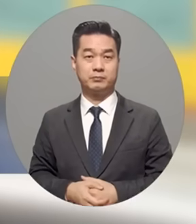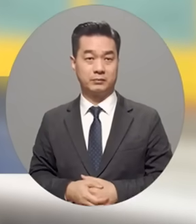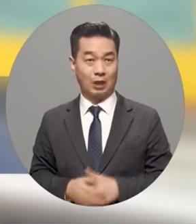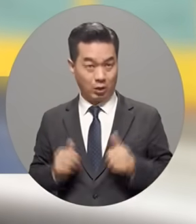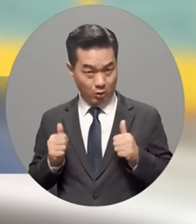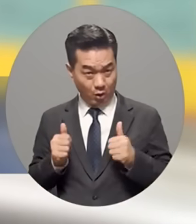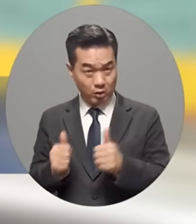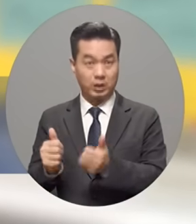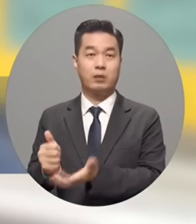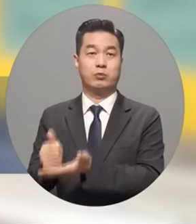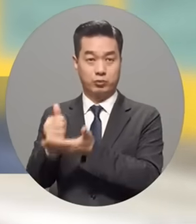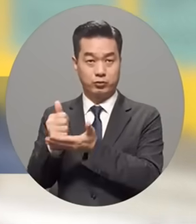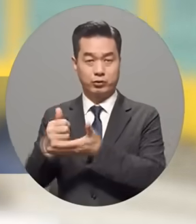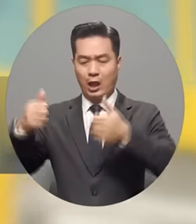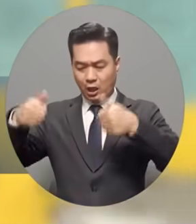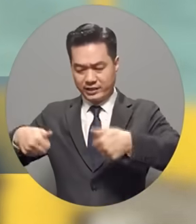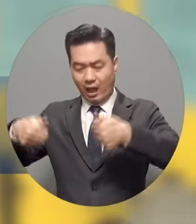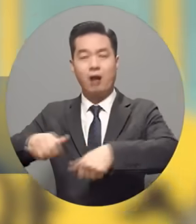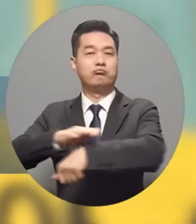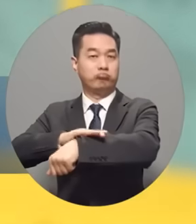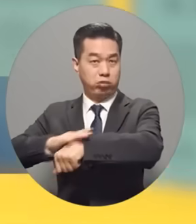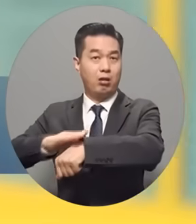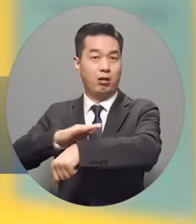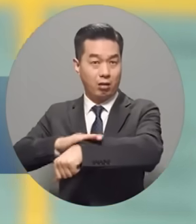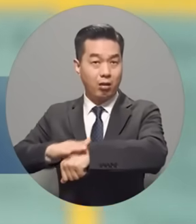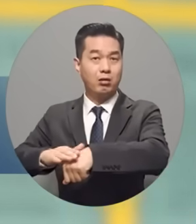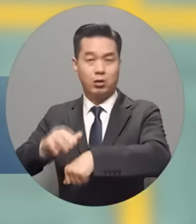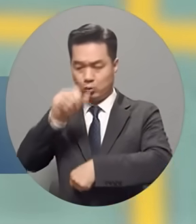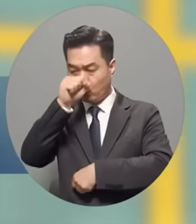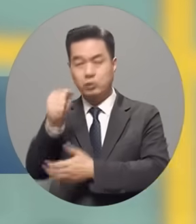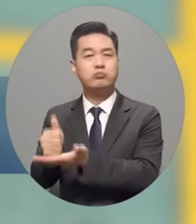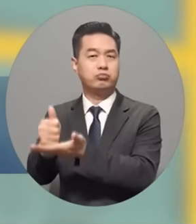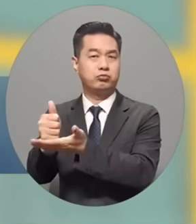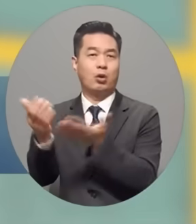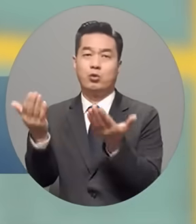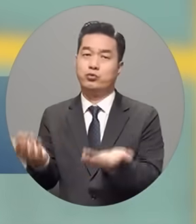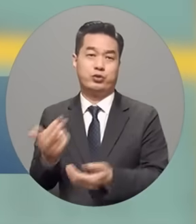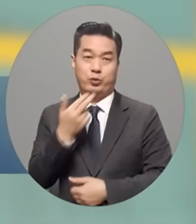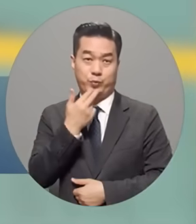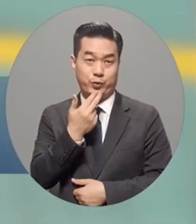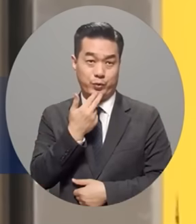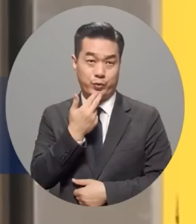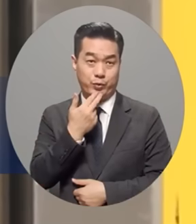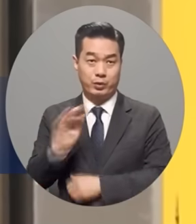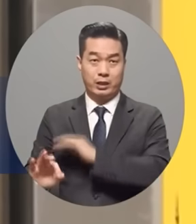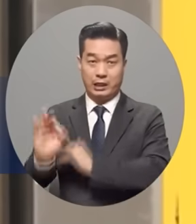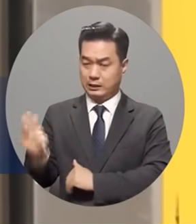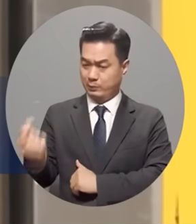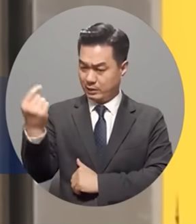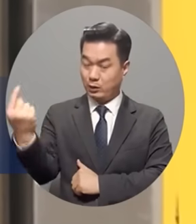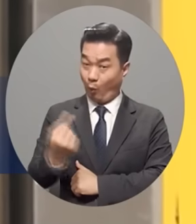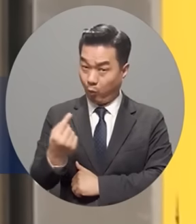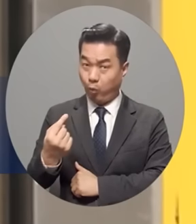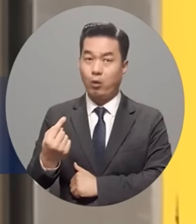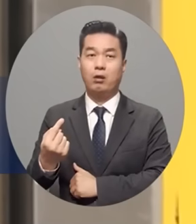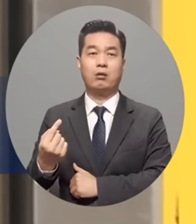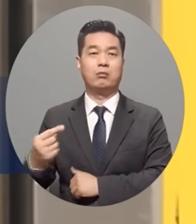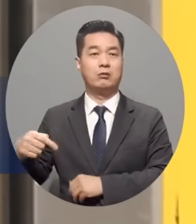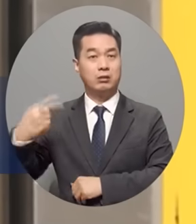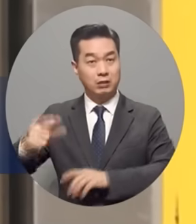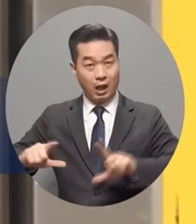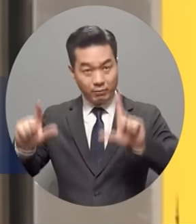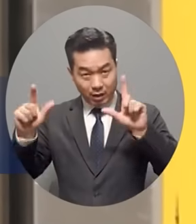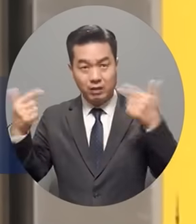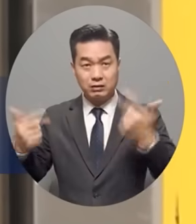분이고 인사성 바르시고 좋으신 분이신데요. 쉬는 날 없이 아침 일찍 그다음에